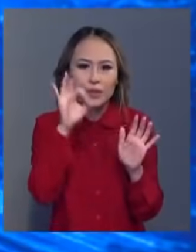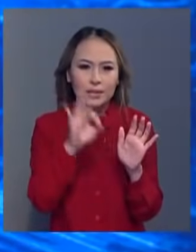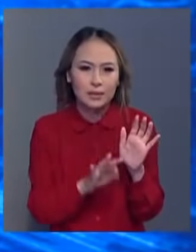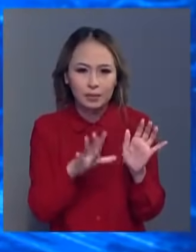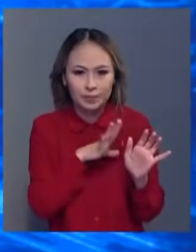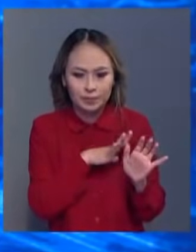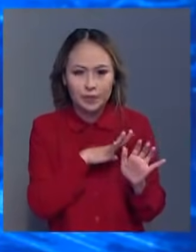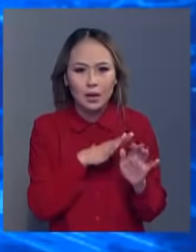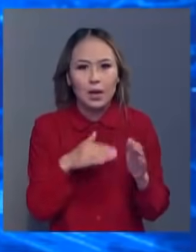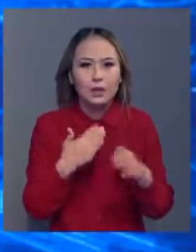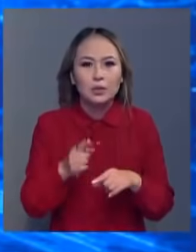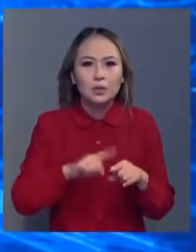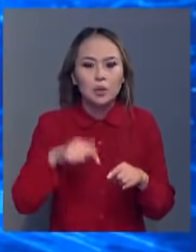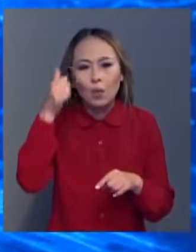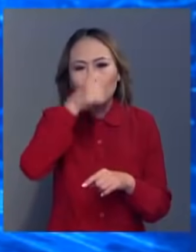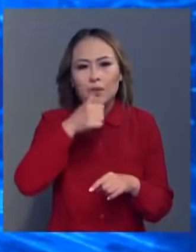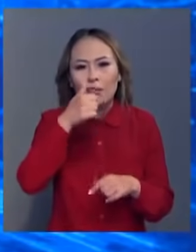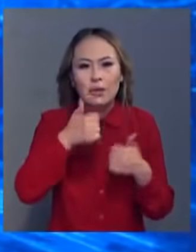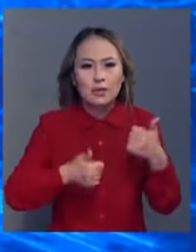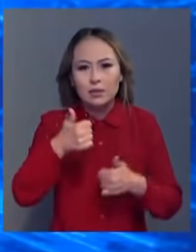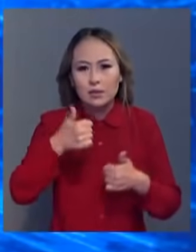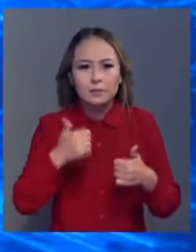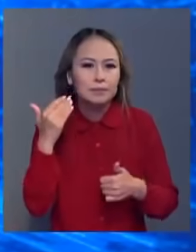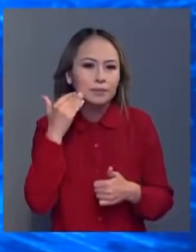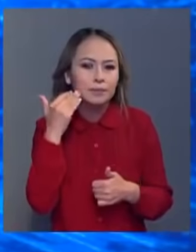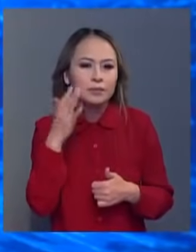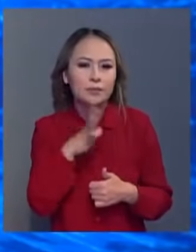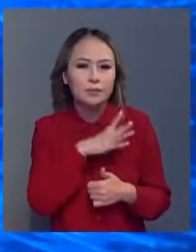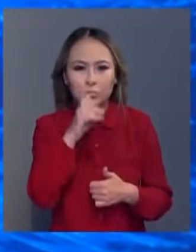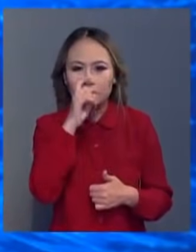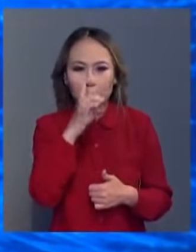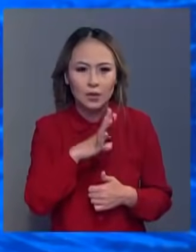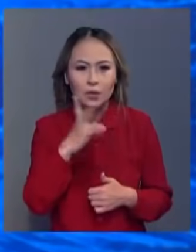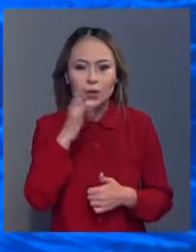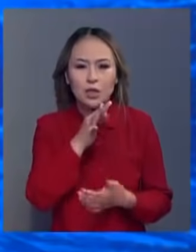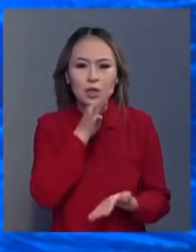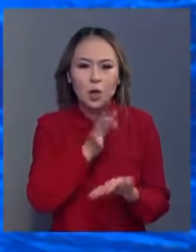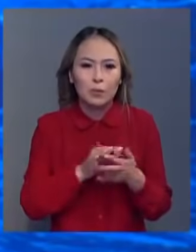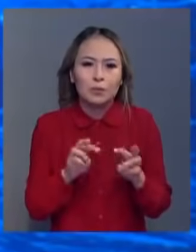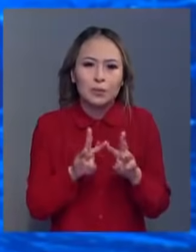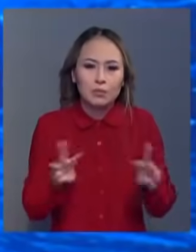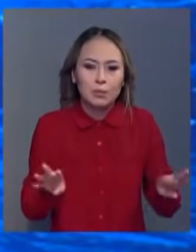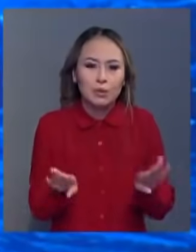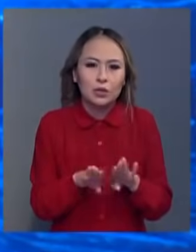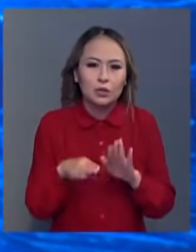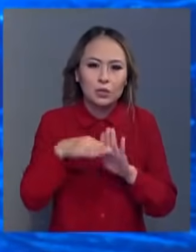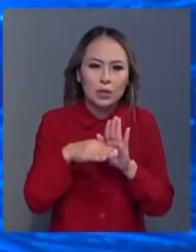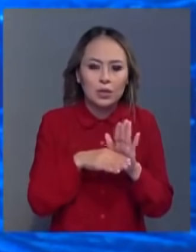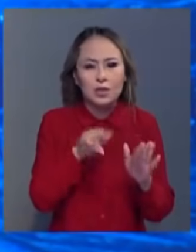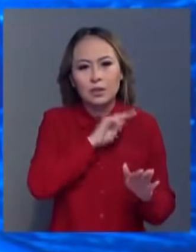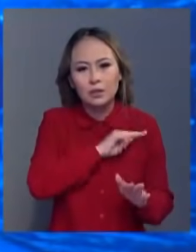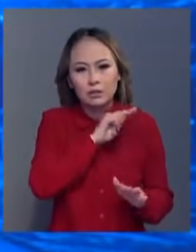30,8%-ке жетті. Алдыңғы жылдармен салыстырғанда бұл шамамен жаман көрсеткіш емес. Дегенмен жауапты министрлік бұл бағыттағы